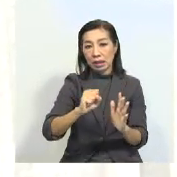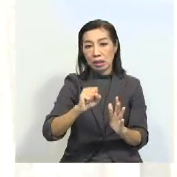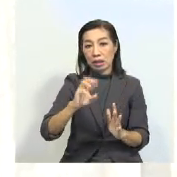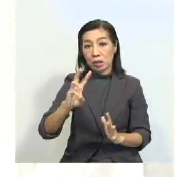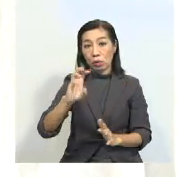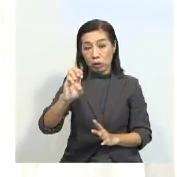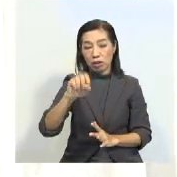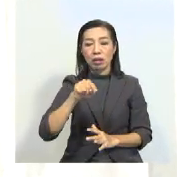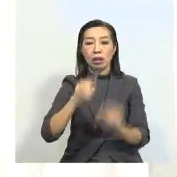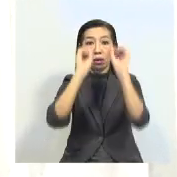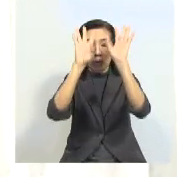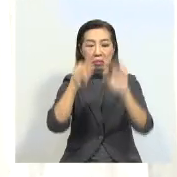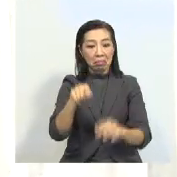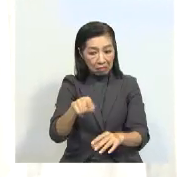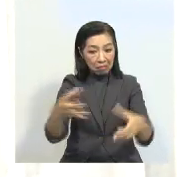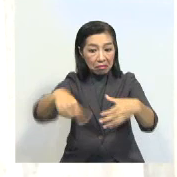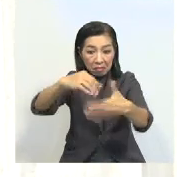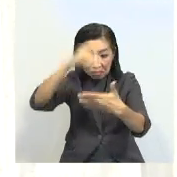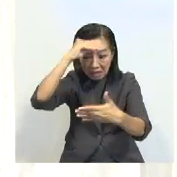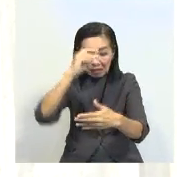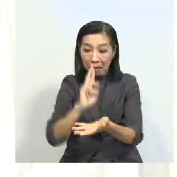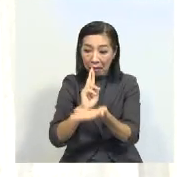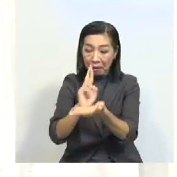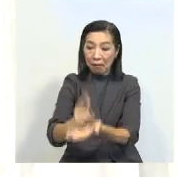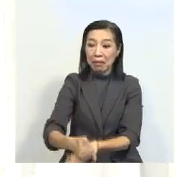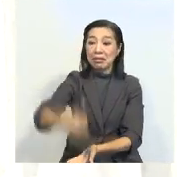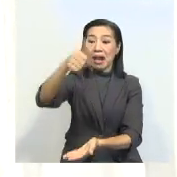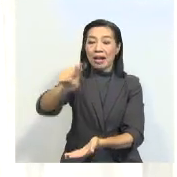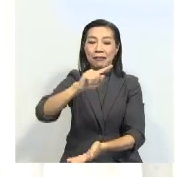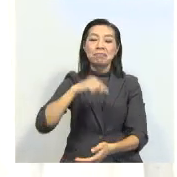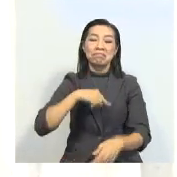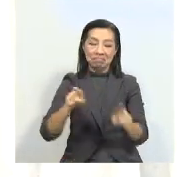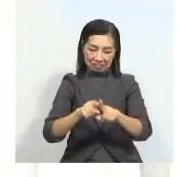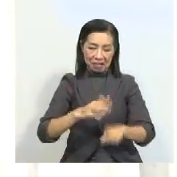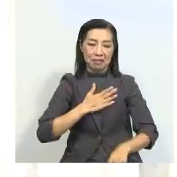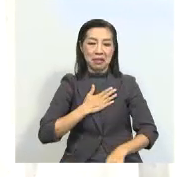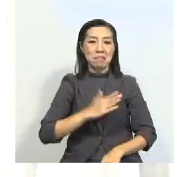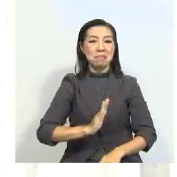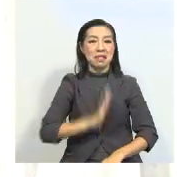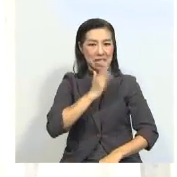ได้รับรางวัลในครั้งนี้เนี่ยก็ถือเป็นเกียรติยศในชีวิตด้วยแล้วก็ประทับใจนะคะกับน้องผู้เข้าแข่งขันเ